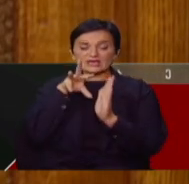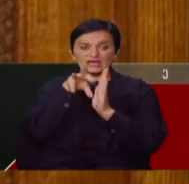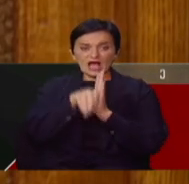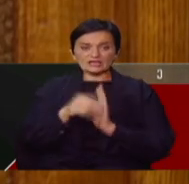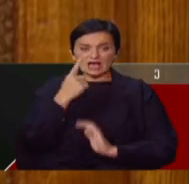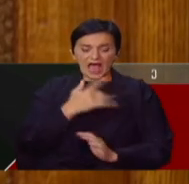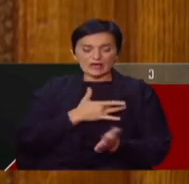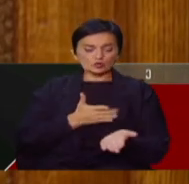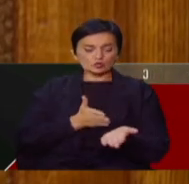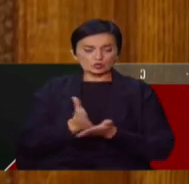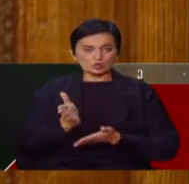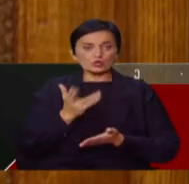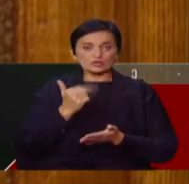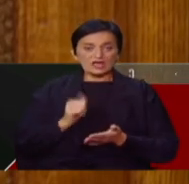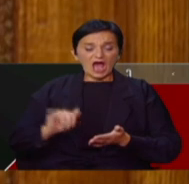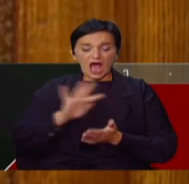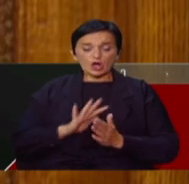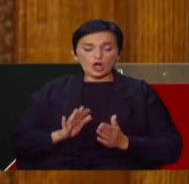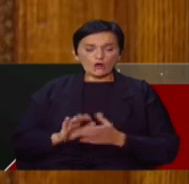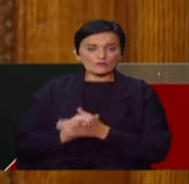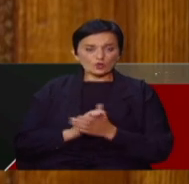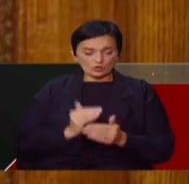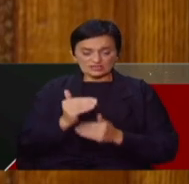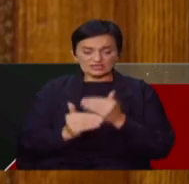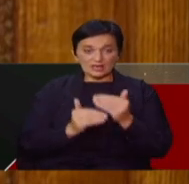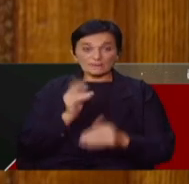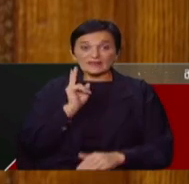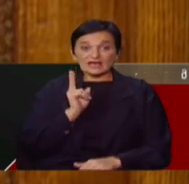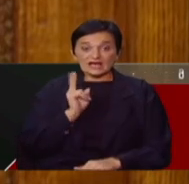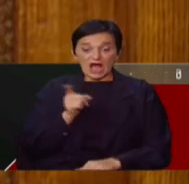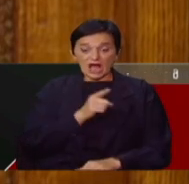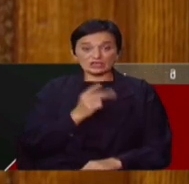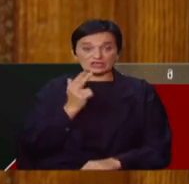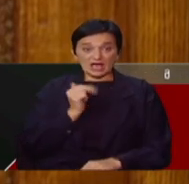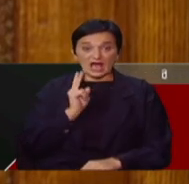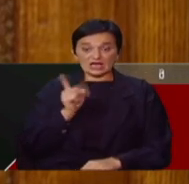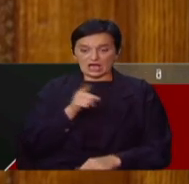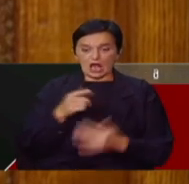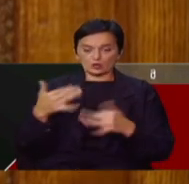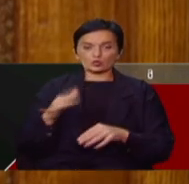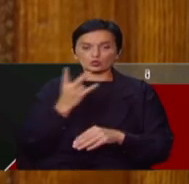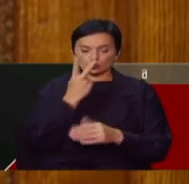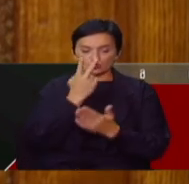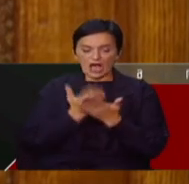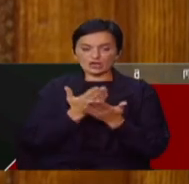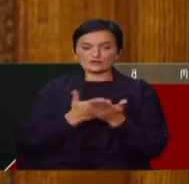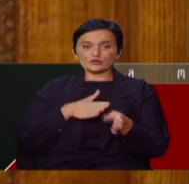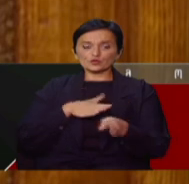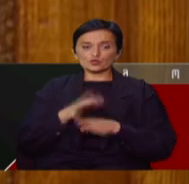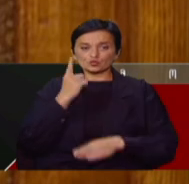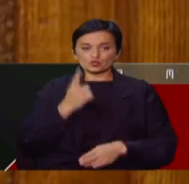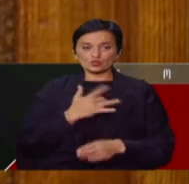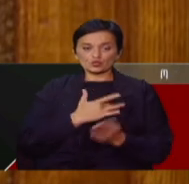მისი ერთგულება და ევროკავშირის გზაზე წინ წაიწიოს. კანდიდატებმა და პოტენციურმა კანდიდატებმა უნდა აჩვენონ სრული